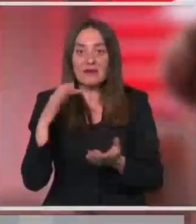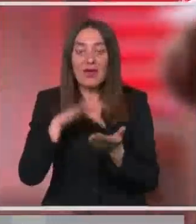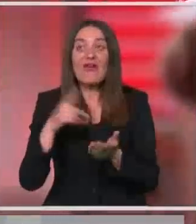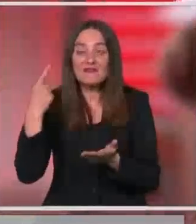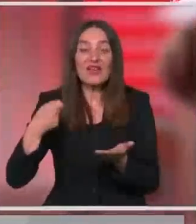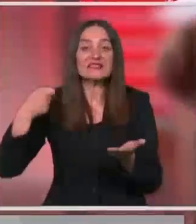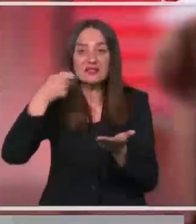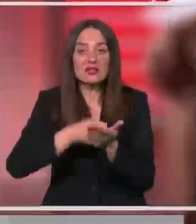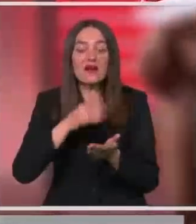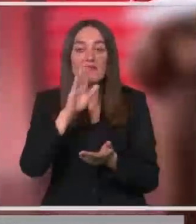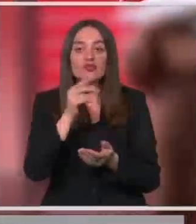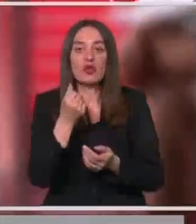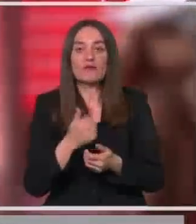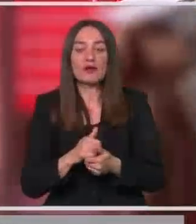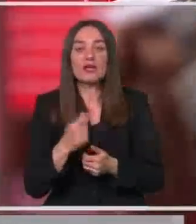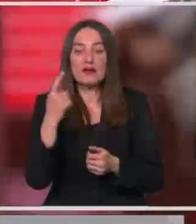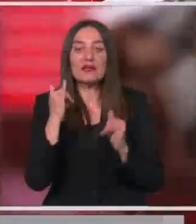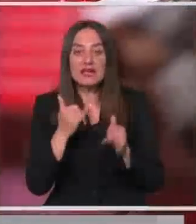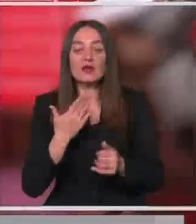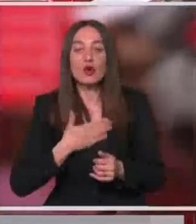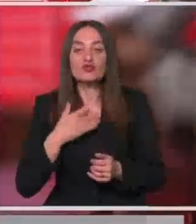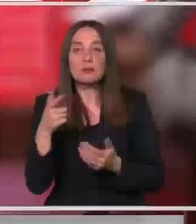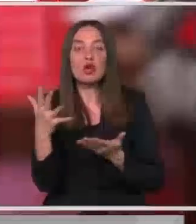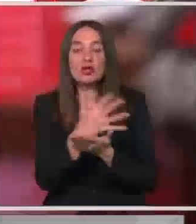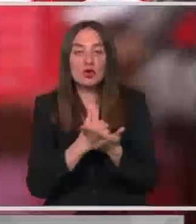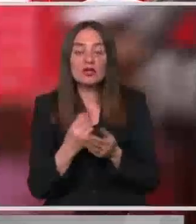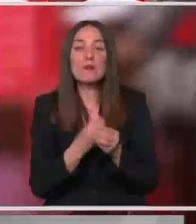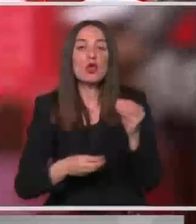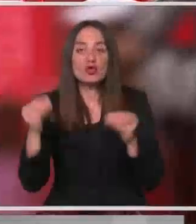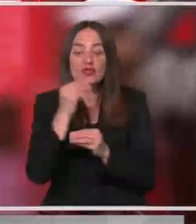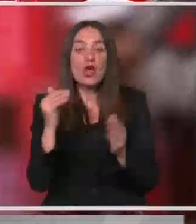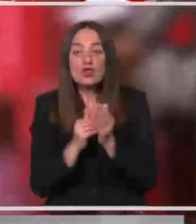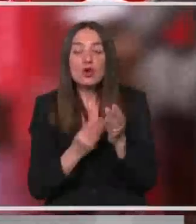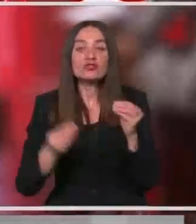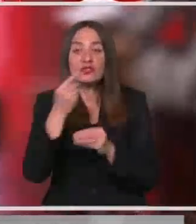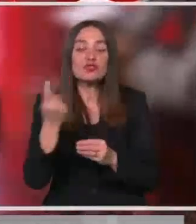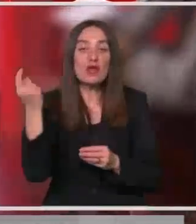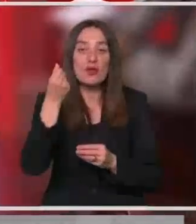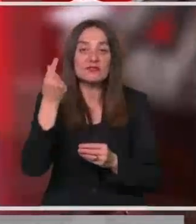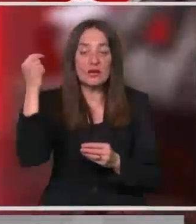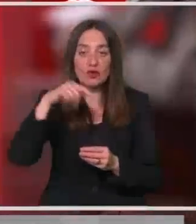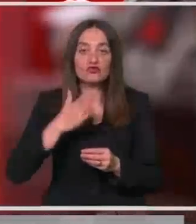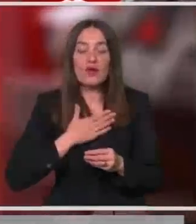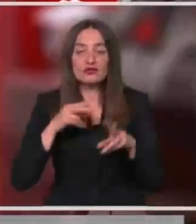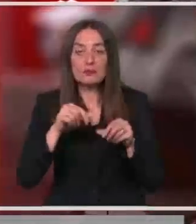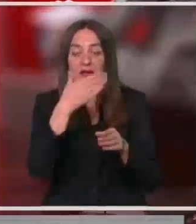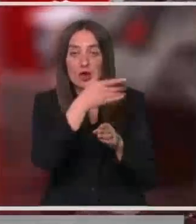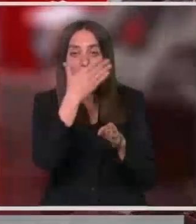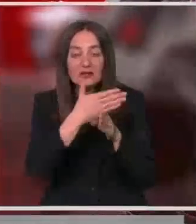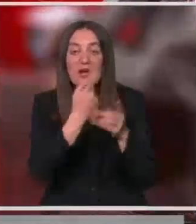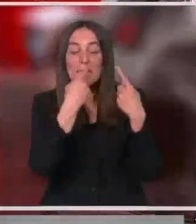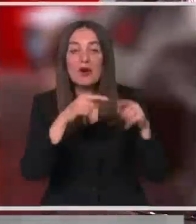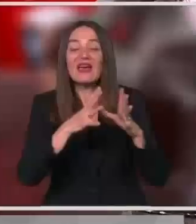investitori ulažu vaš novac. I sad hoćemo samo to da iskoristimo još više, da još više novca dođe u našu zemlju, da to preduzeće, pogotovo